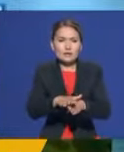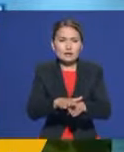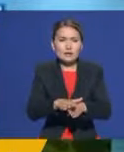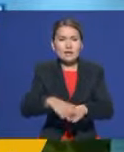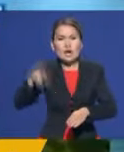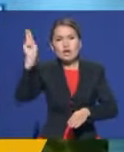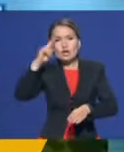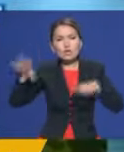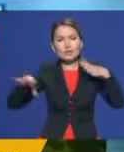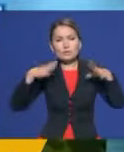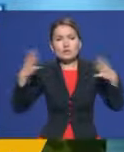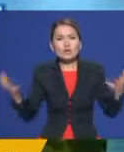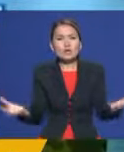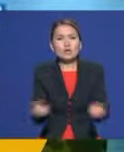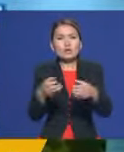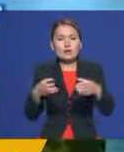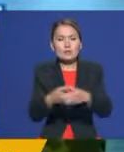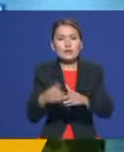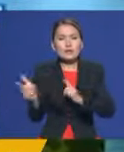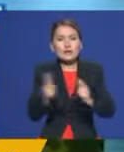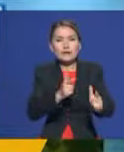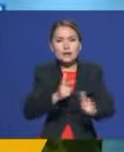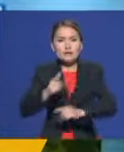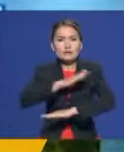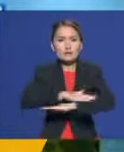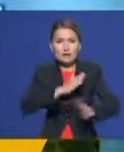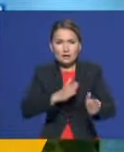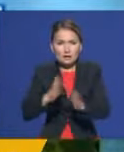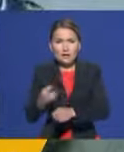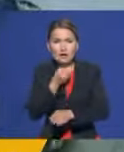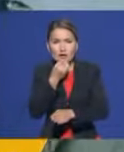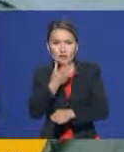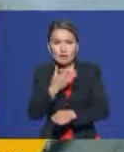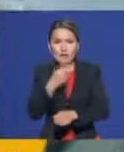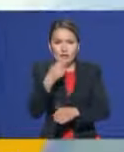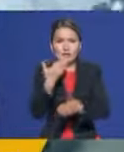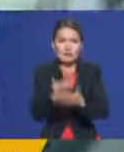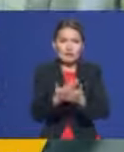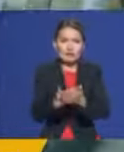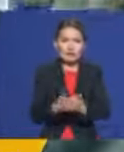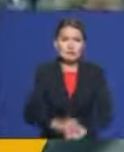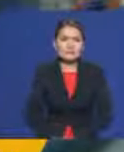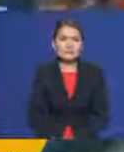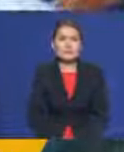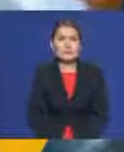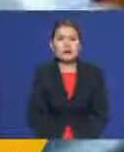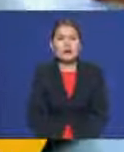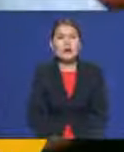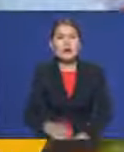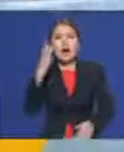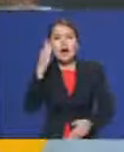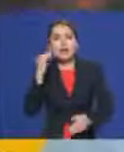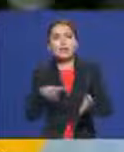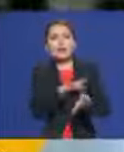мынау құтқарушылардың дайындығы жақсы екенін көрсетті. Алматы метрополитені техникалық